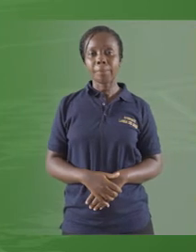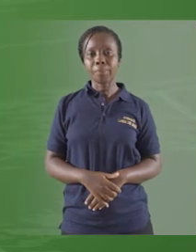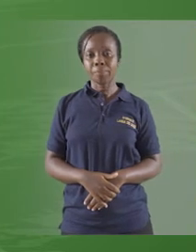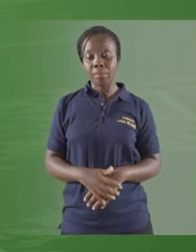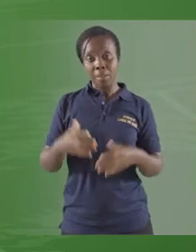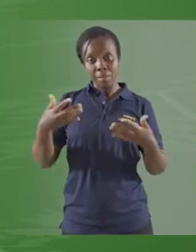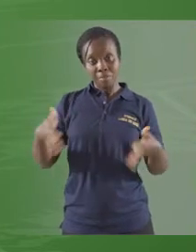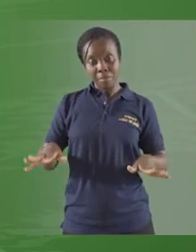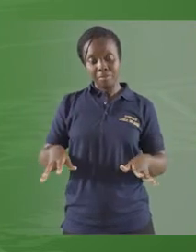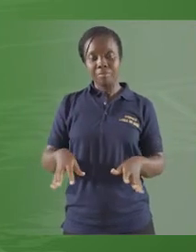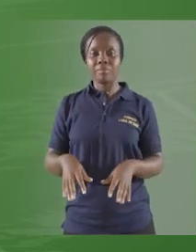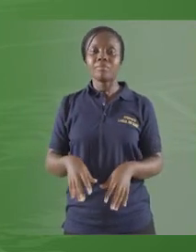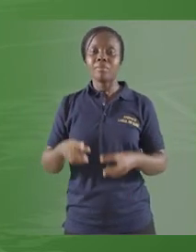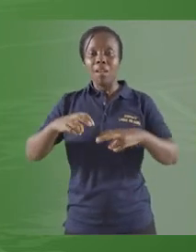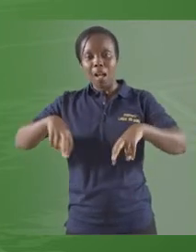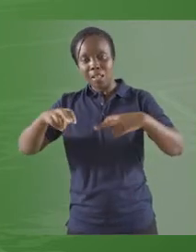Après l'analyse,